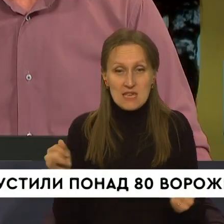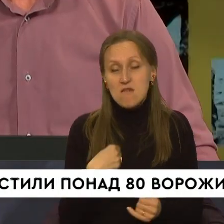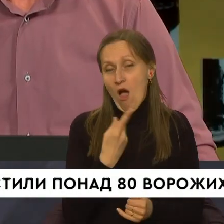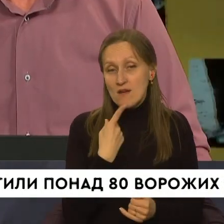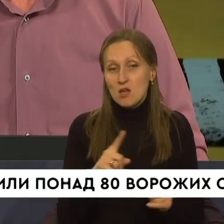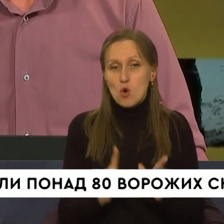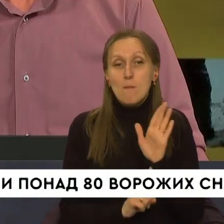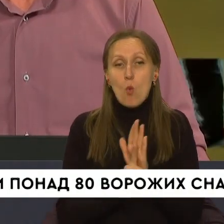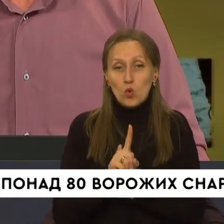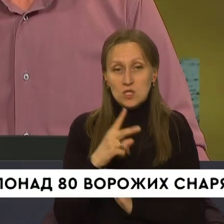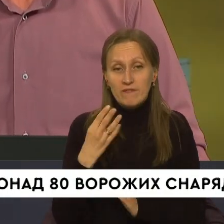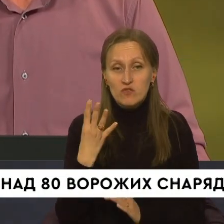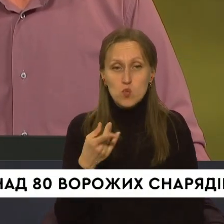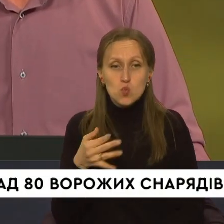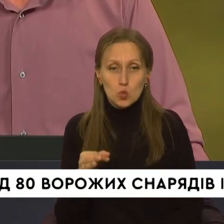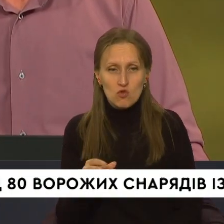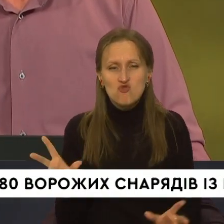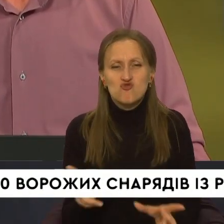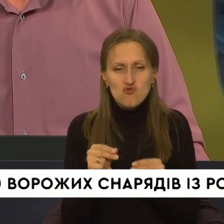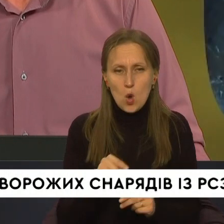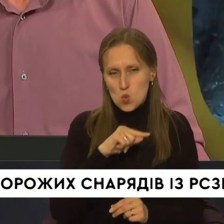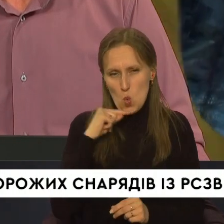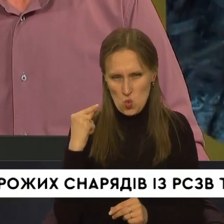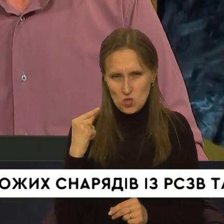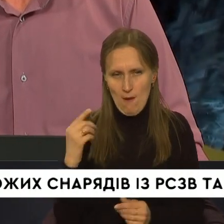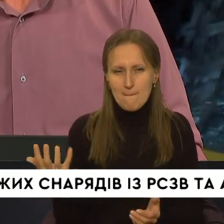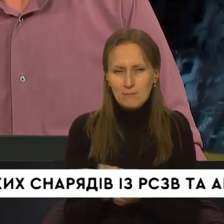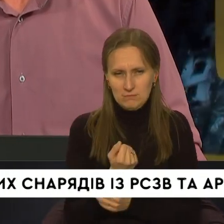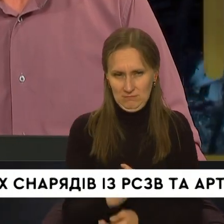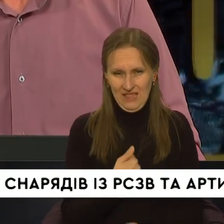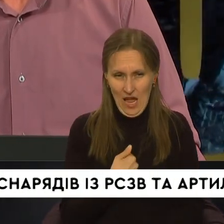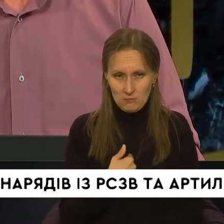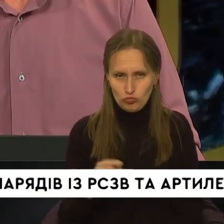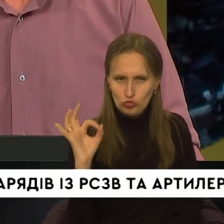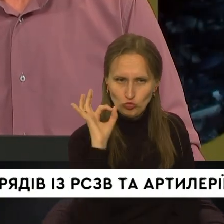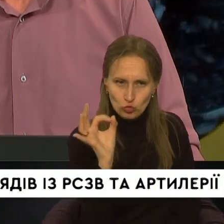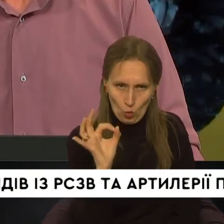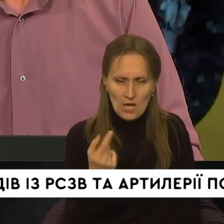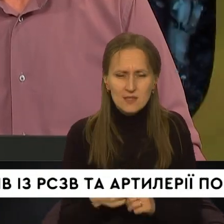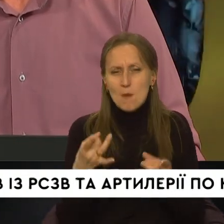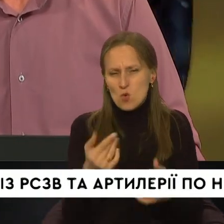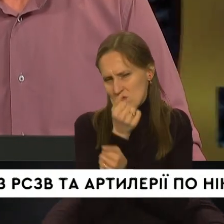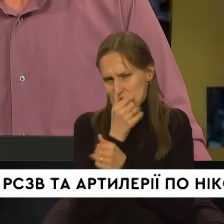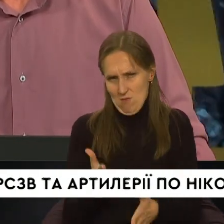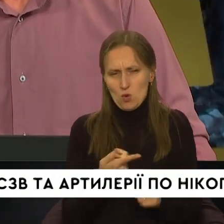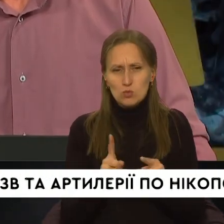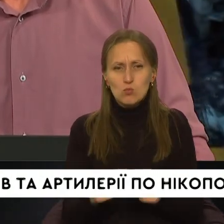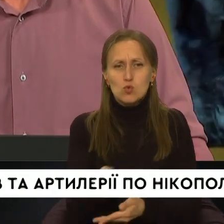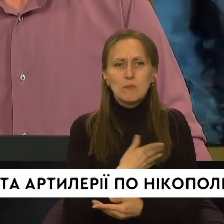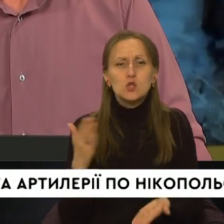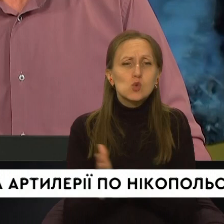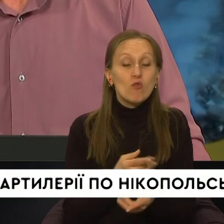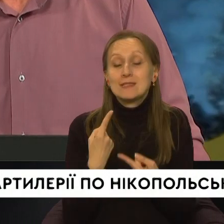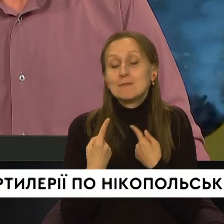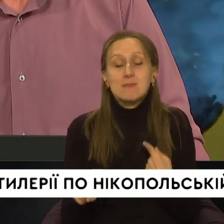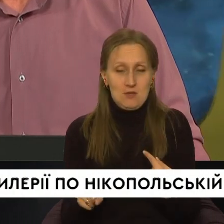казав, починаючи з 24 лютого, шансів у росіян перемогти нас – нуль. Це просто неможливо, тому що ми зовсім